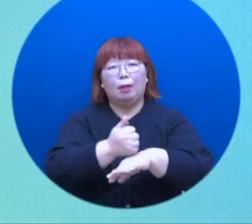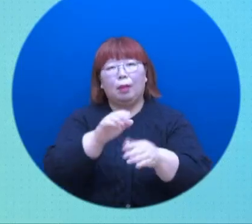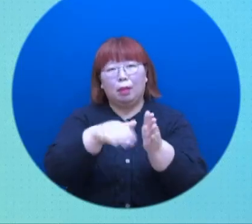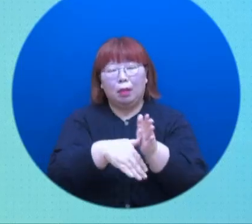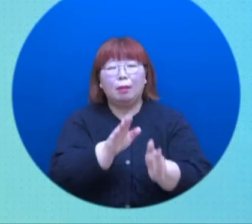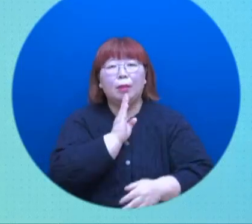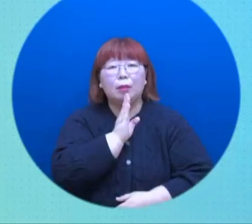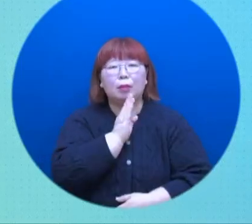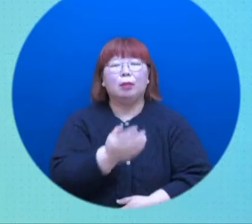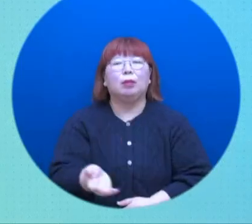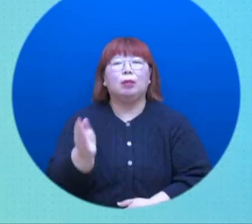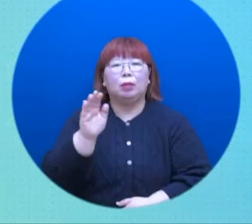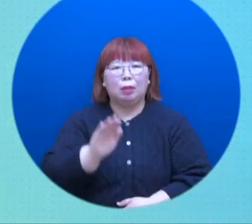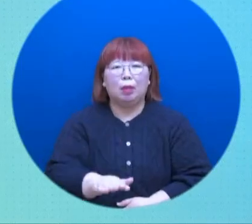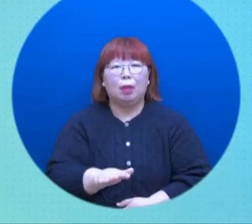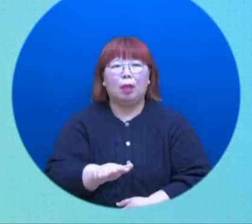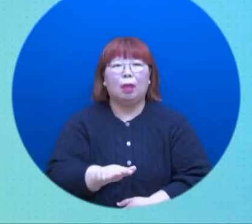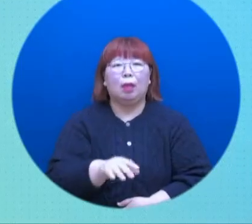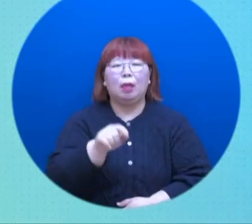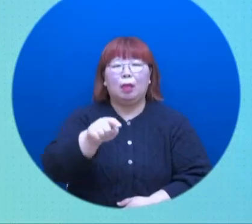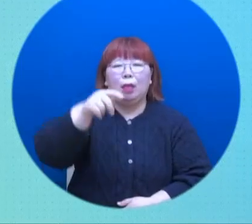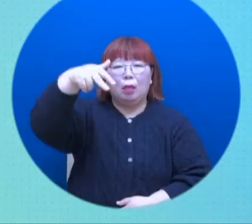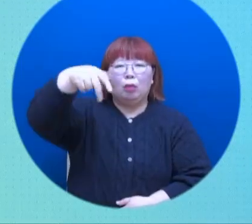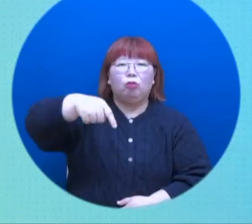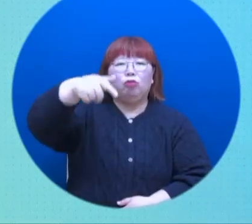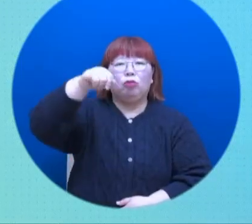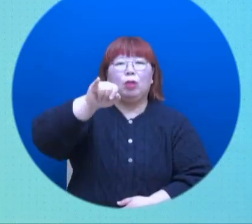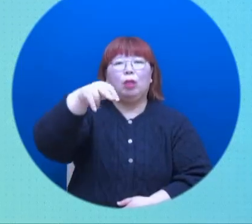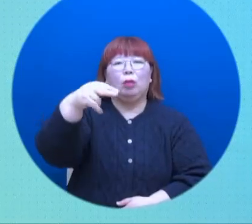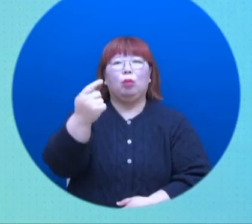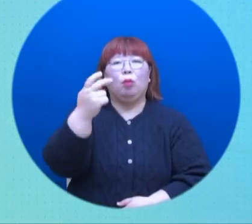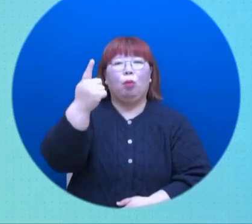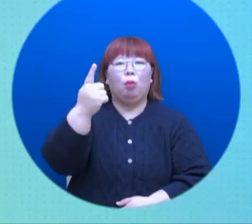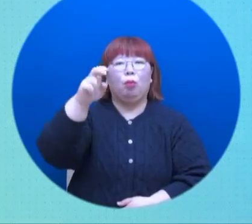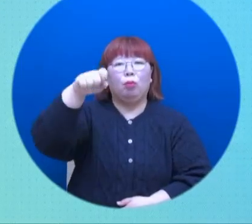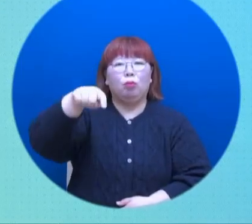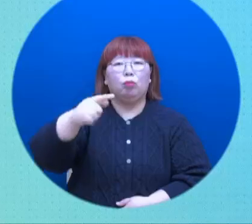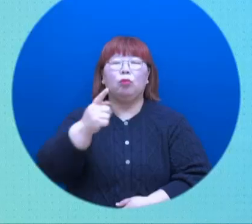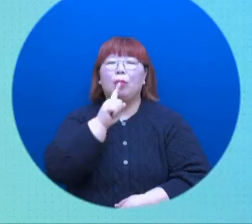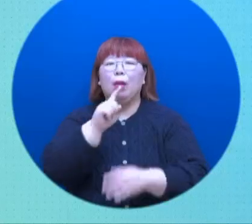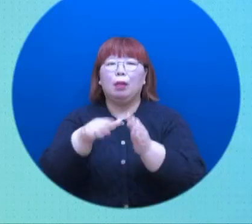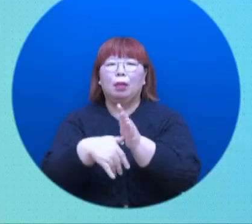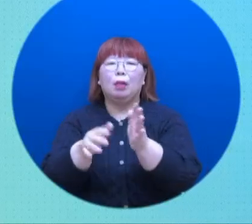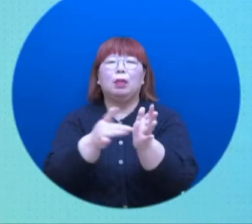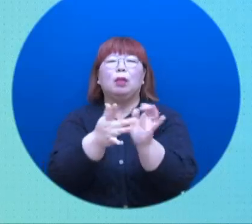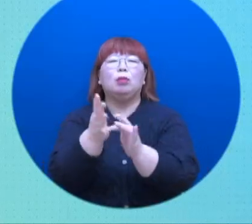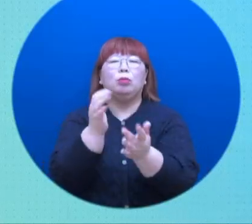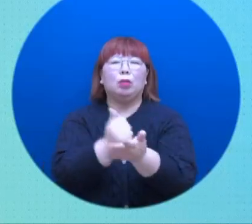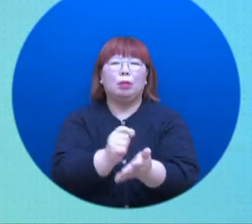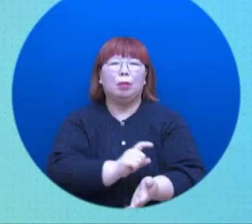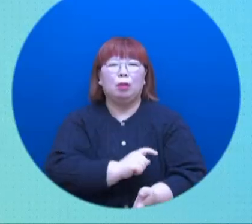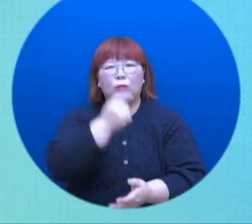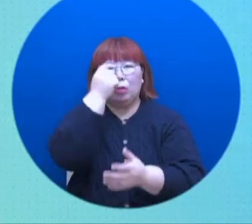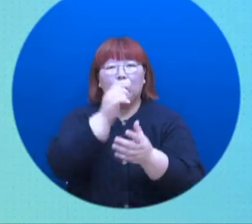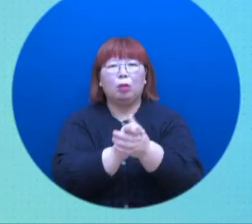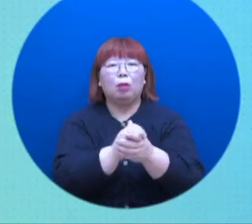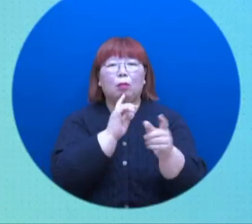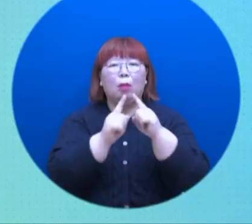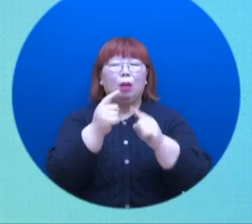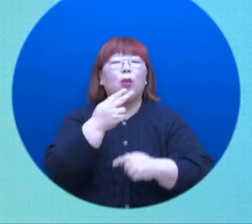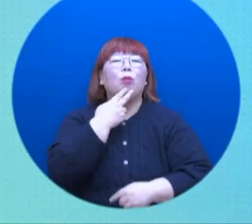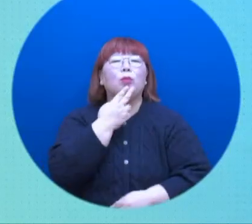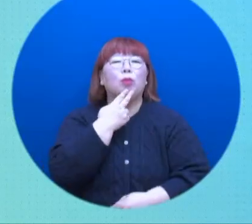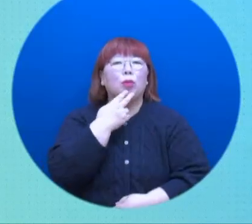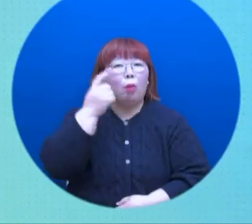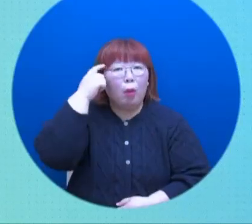그런데 주기도문에는 예수님의 이름으로 기도합니다, 이 말이 없어요.